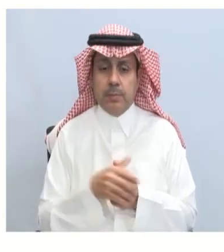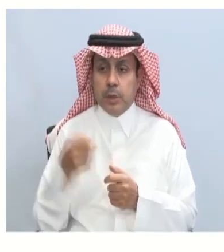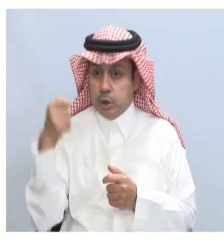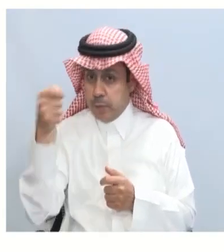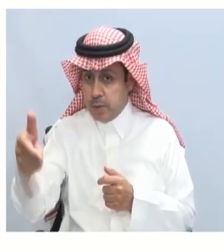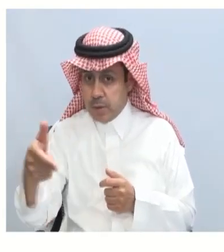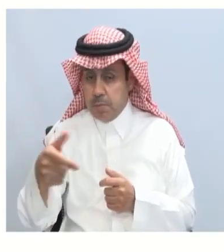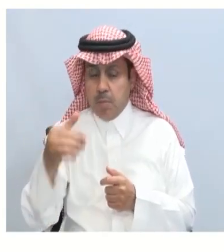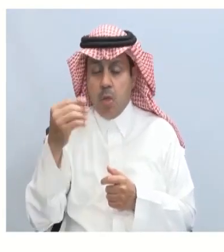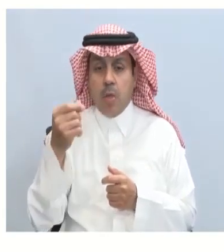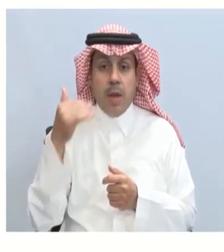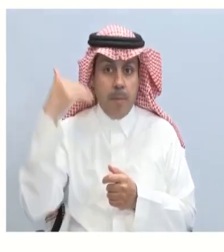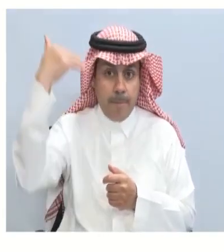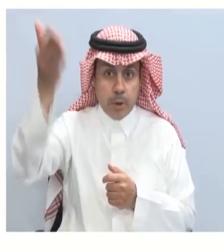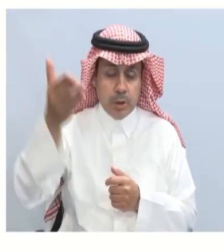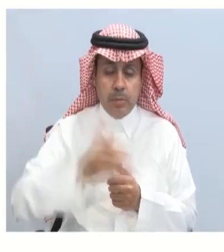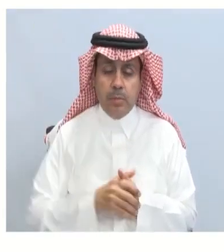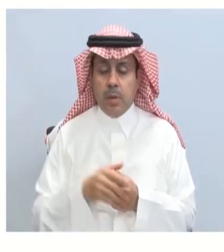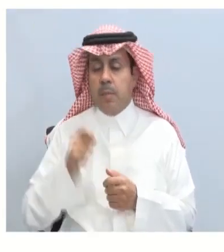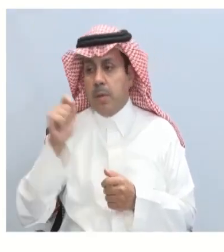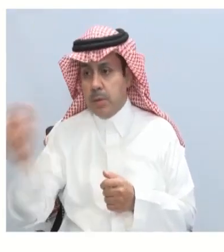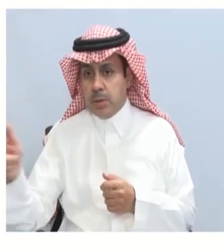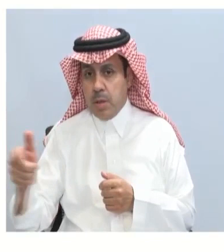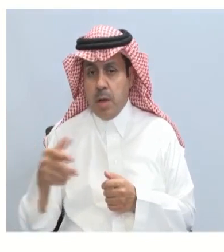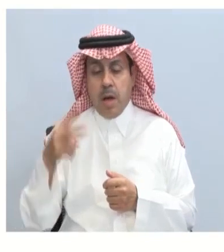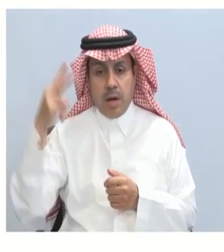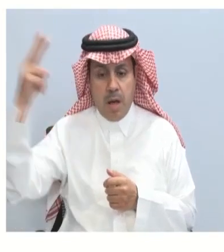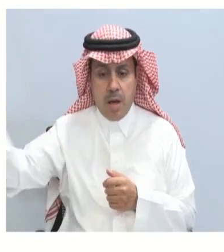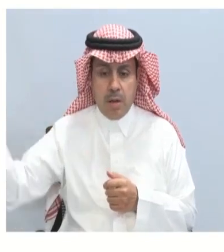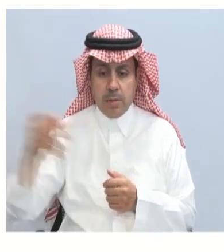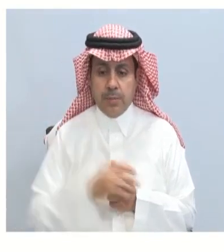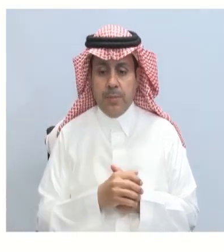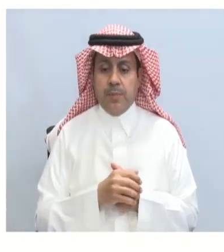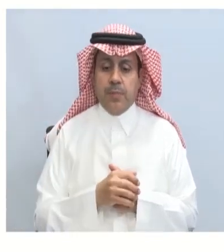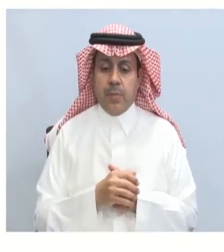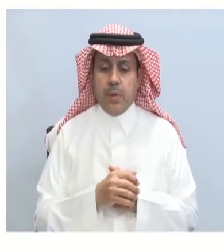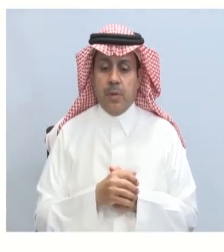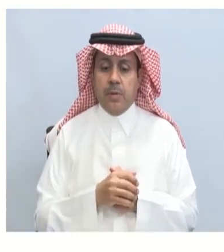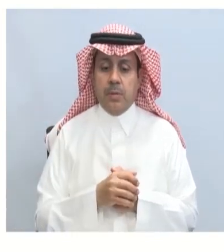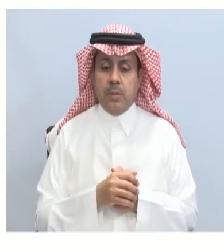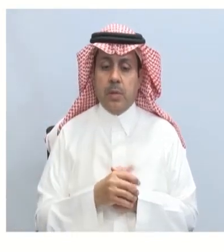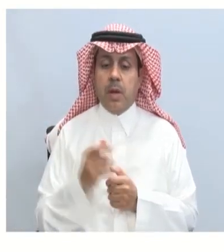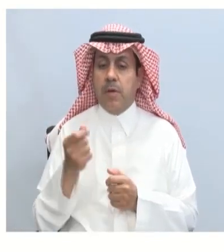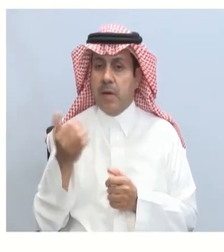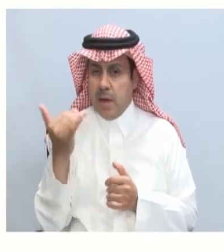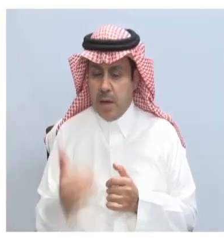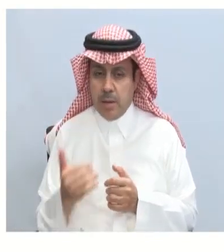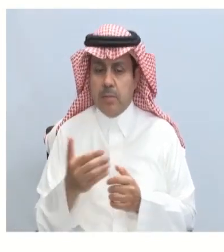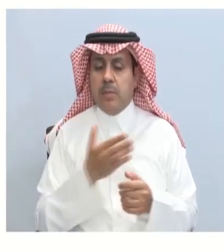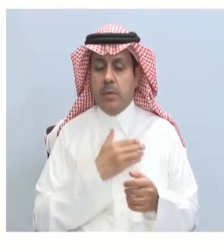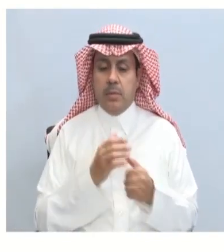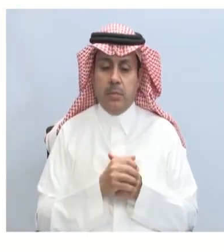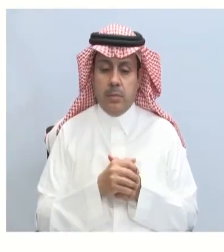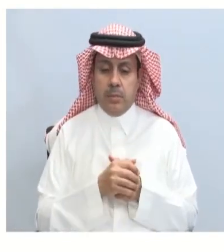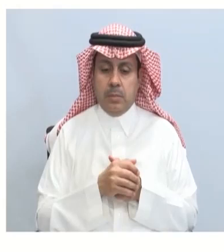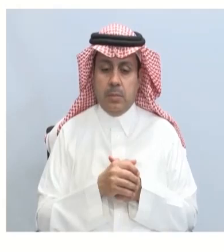سلعه بثمن مؤجل ثم يبيعه على شخص اخر غير البايع الاول نقدا بثم اقل مما